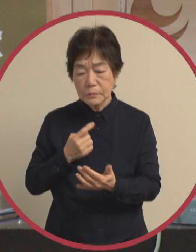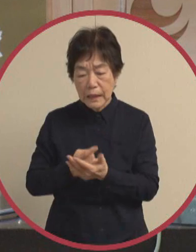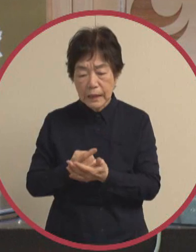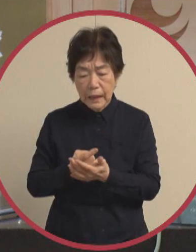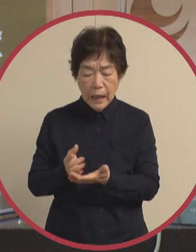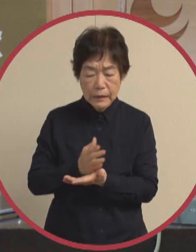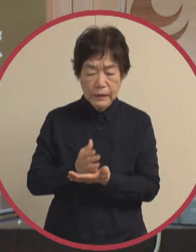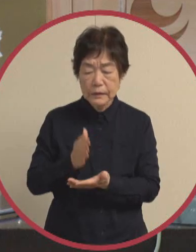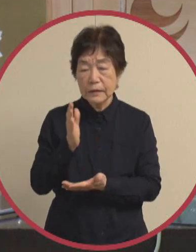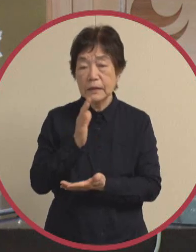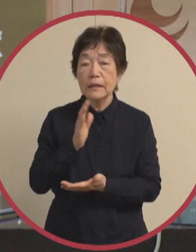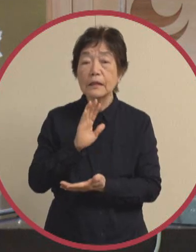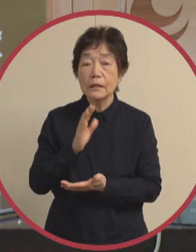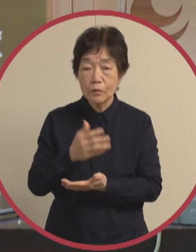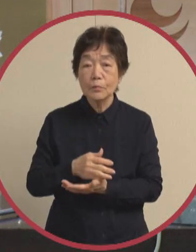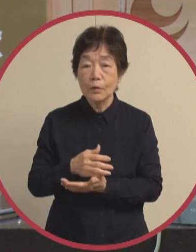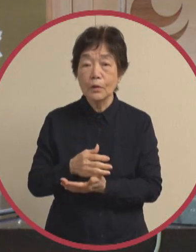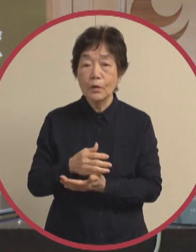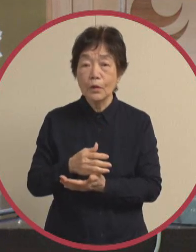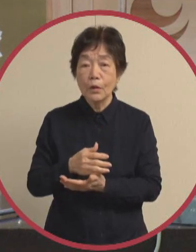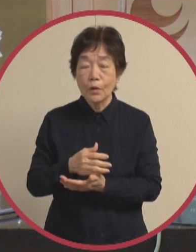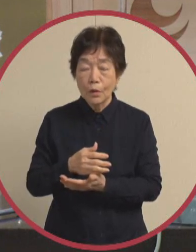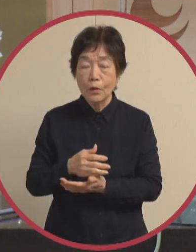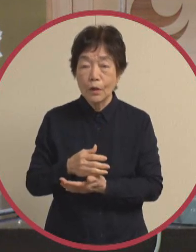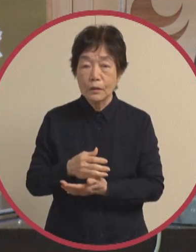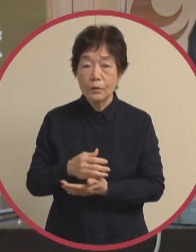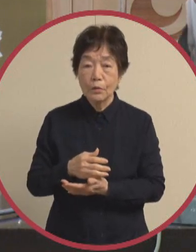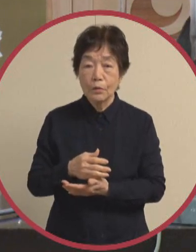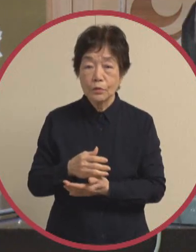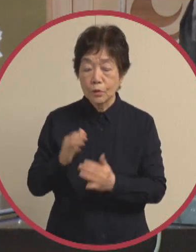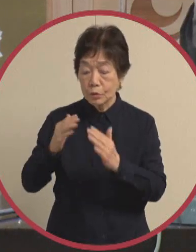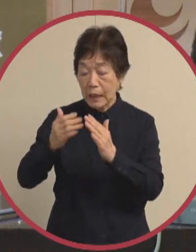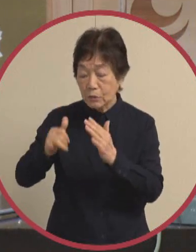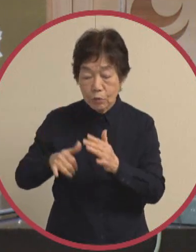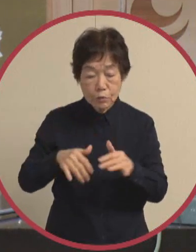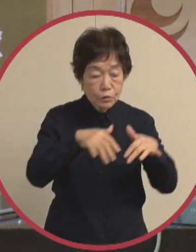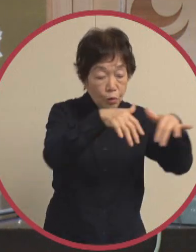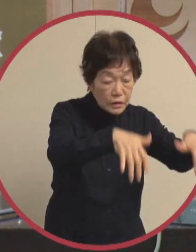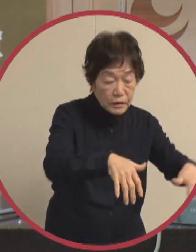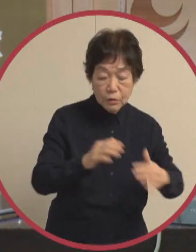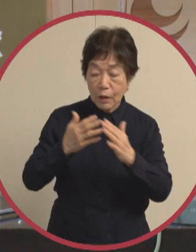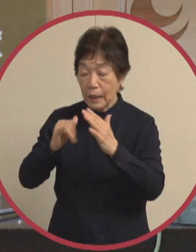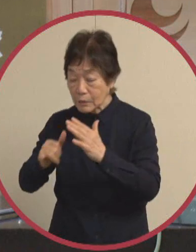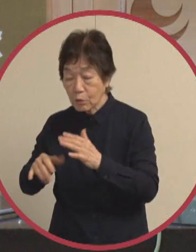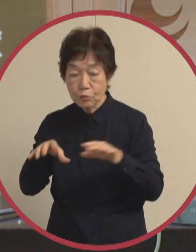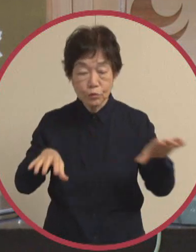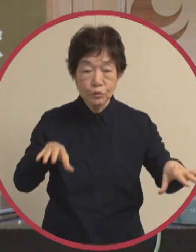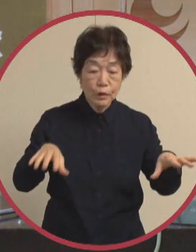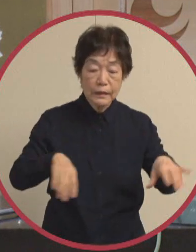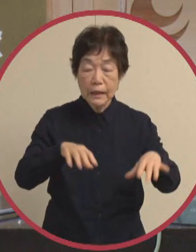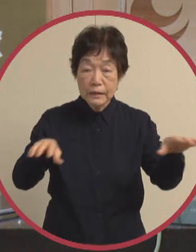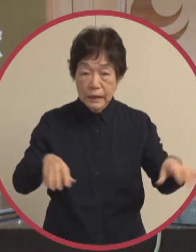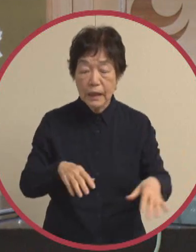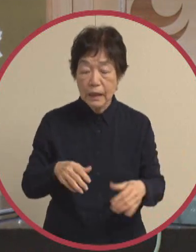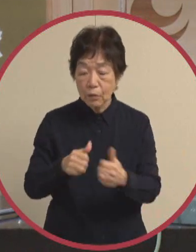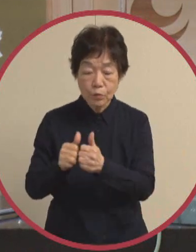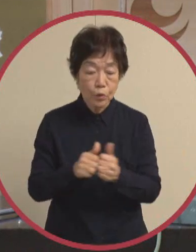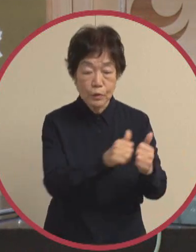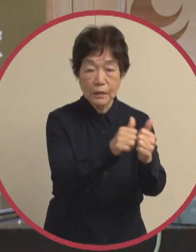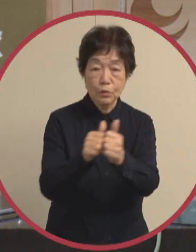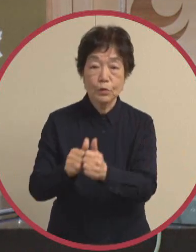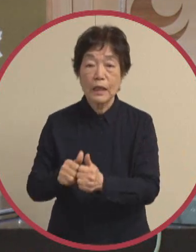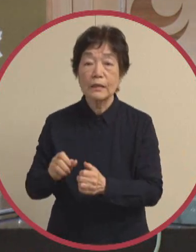々の判断っていうことのみならず、そういった組織だとか家族だとかっていうところの判断の中